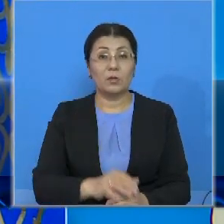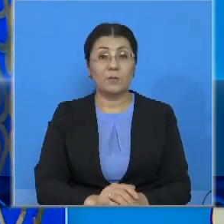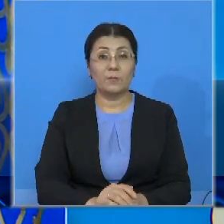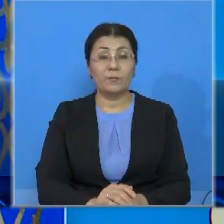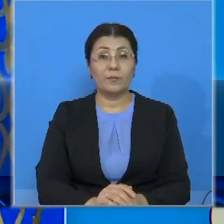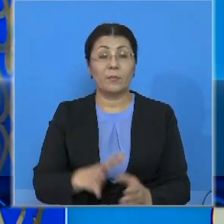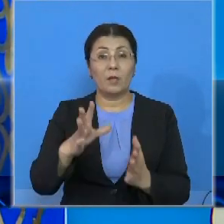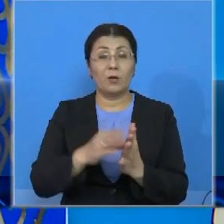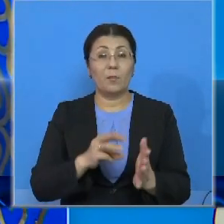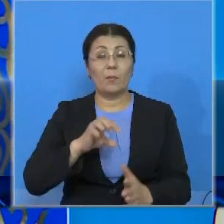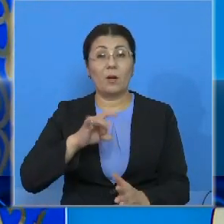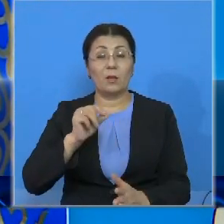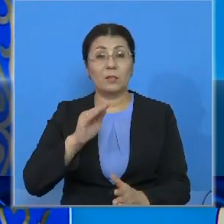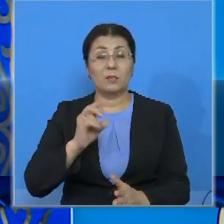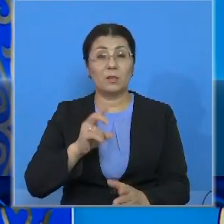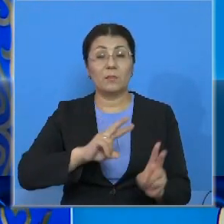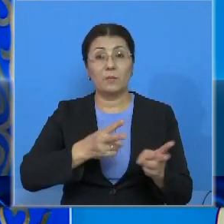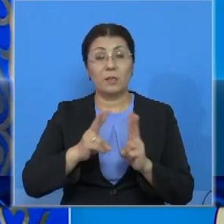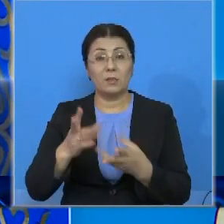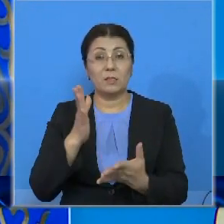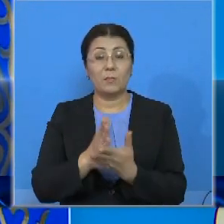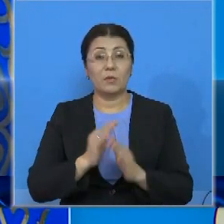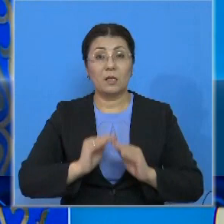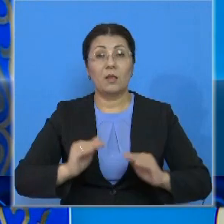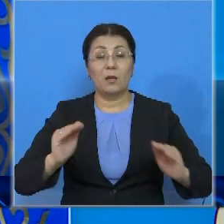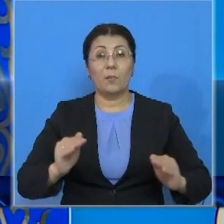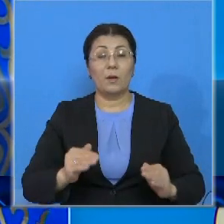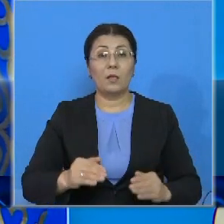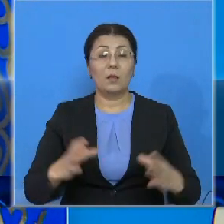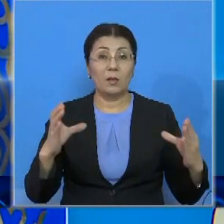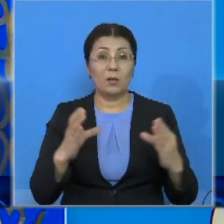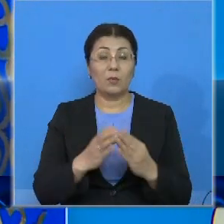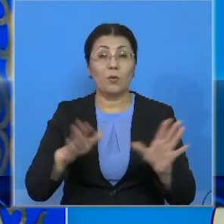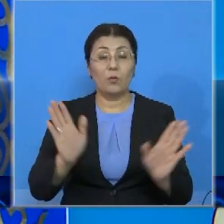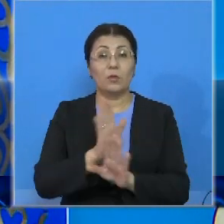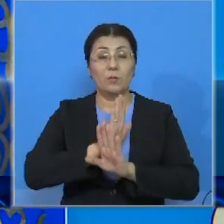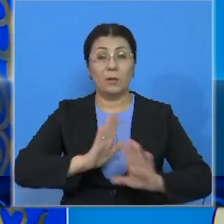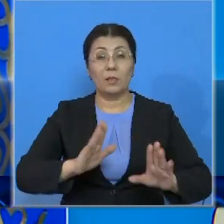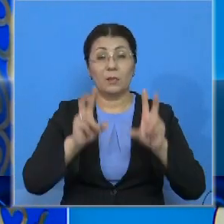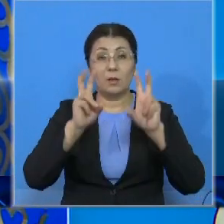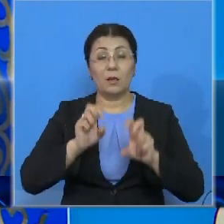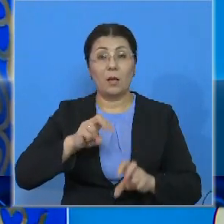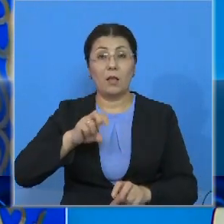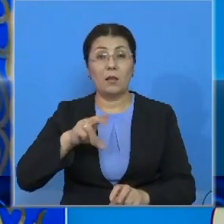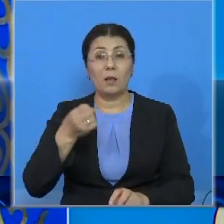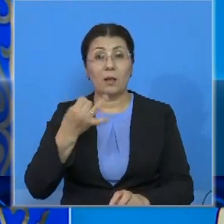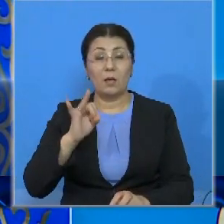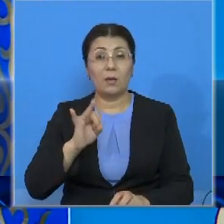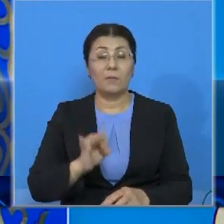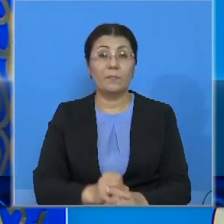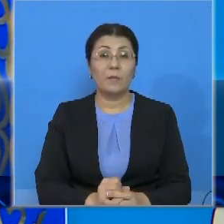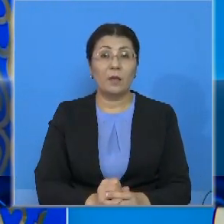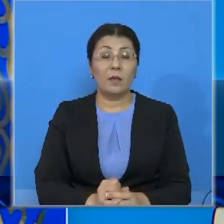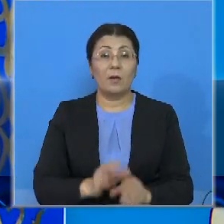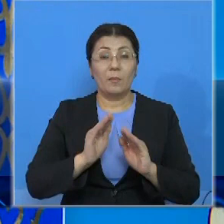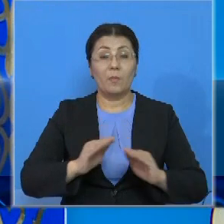келеді. Үлгілі Маржан би ансамблі бар, балалар хоры бар, Алақай атты. Дәстүрлі ән, фортепиано бөлімдерінің